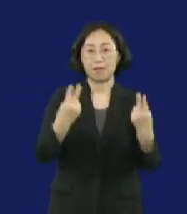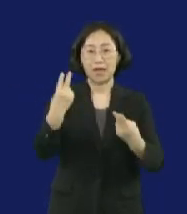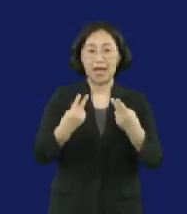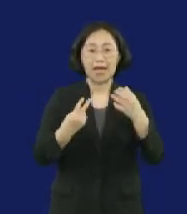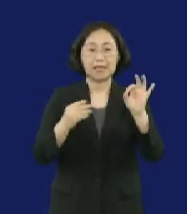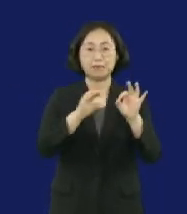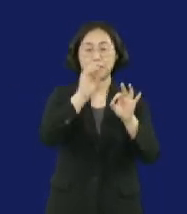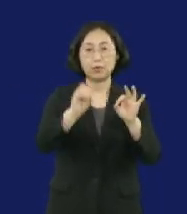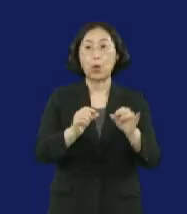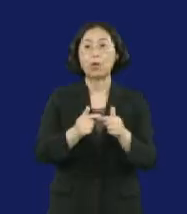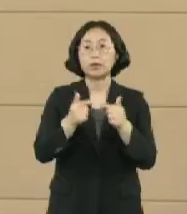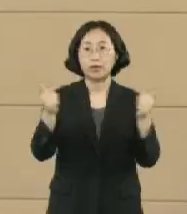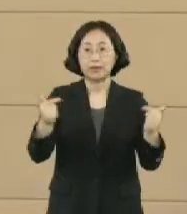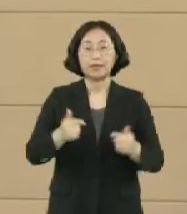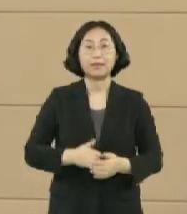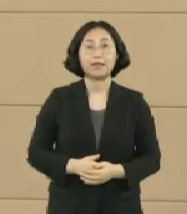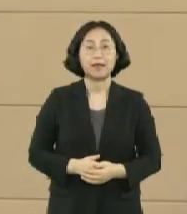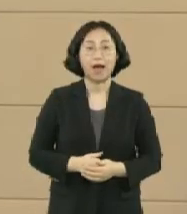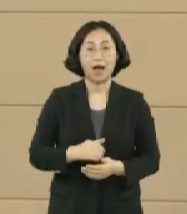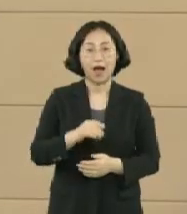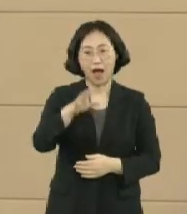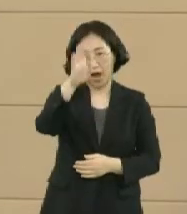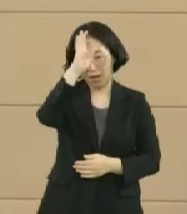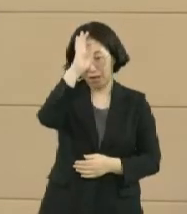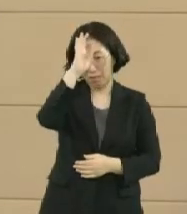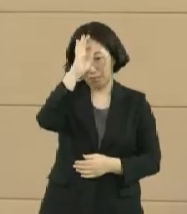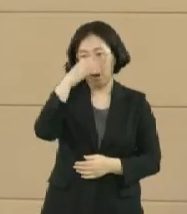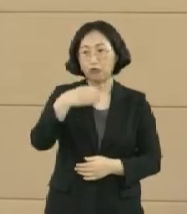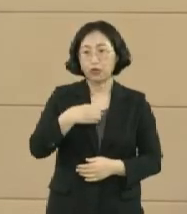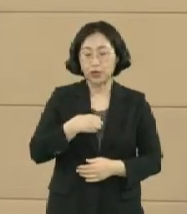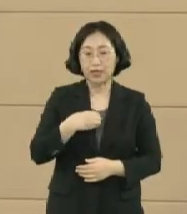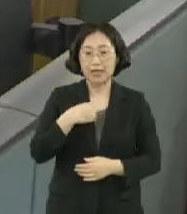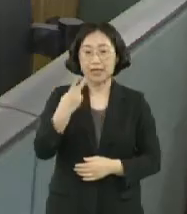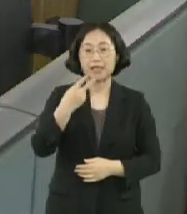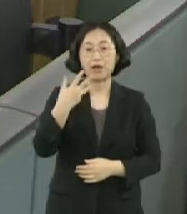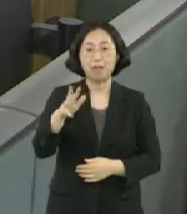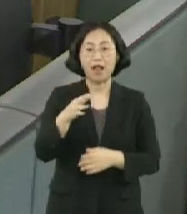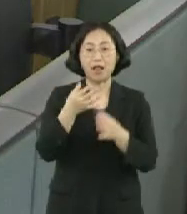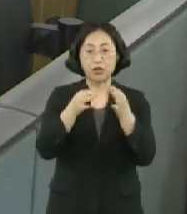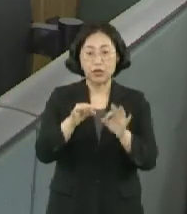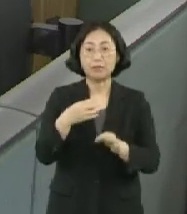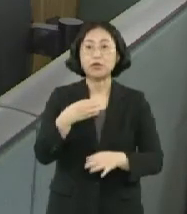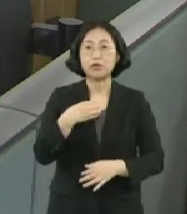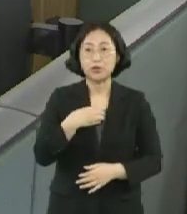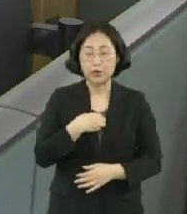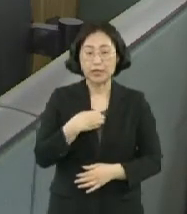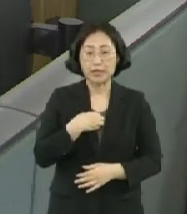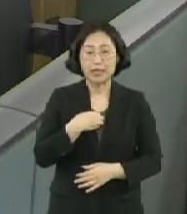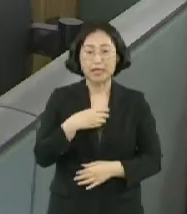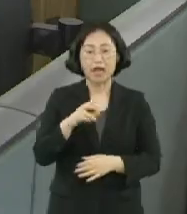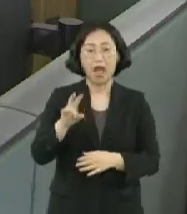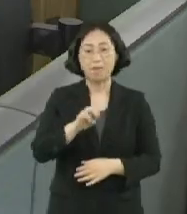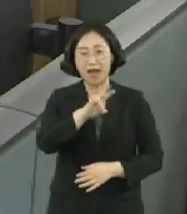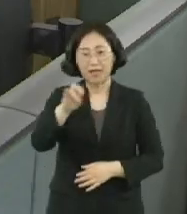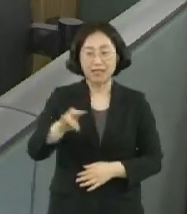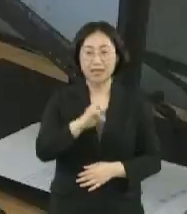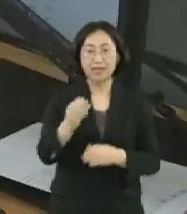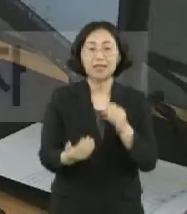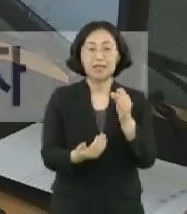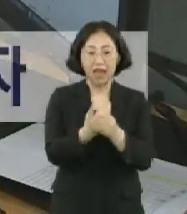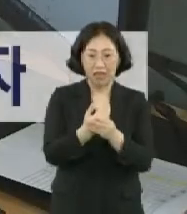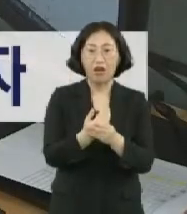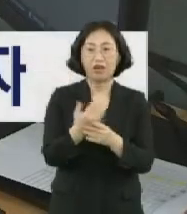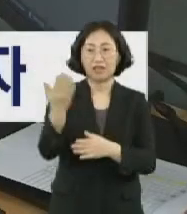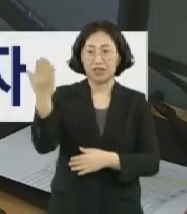10% 이상 늘었습니다. IMF 외환 위기, 2008년 금융 위기, 메르스 사태 때와 같은